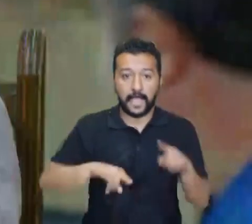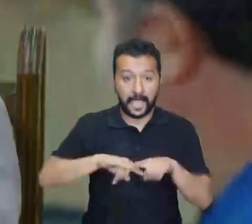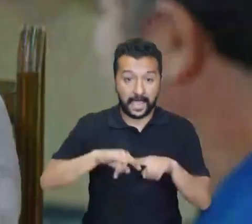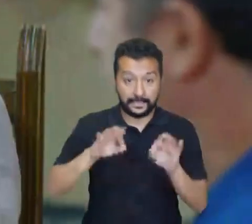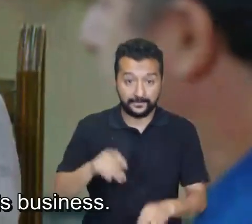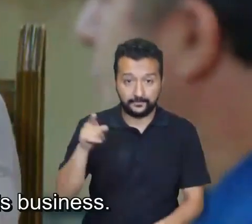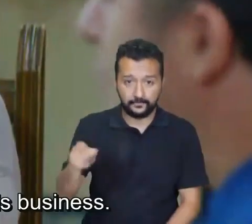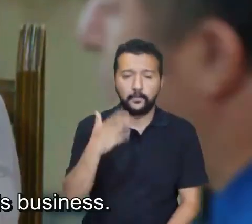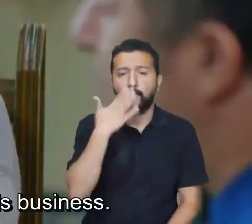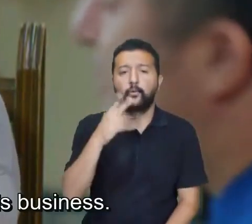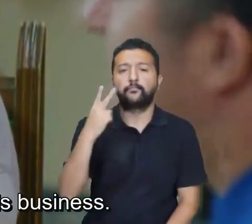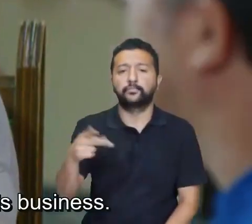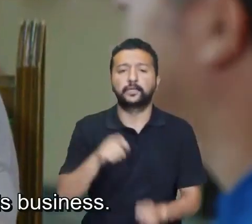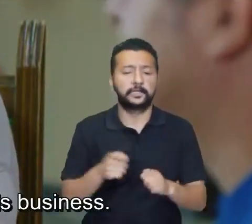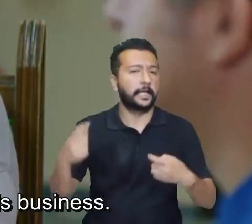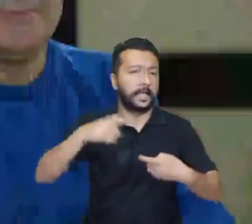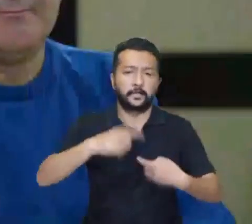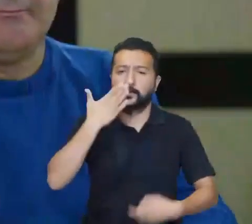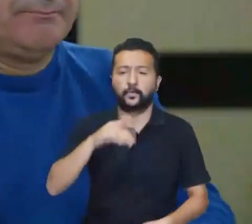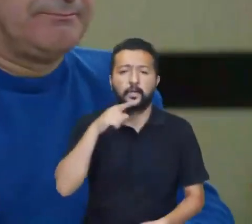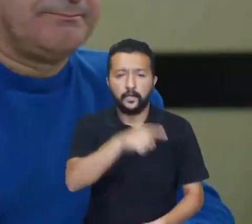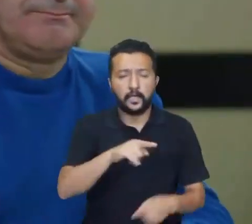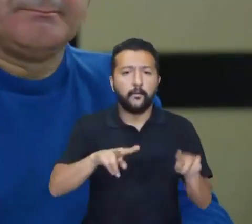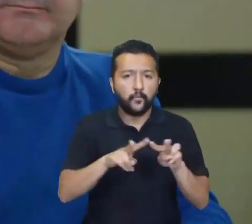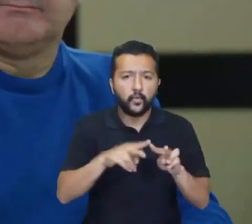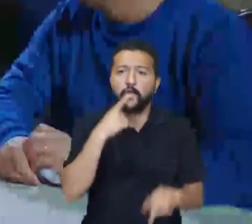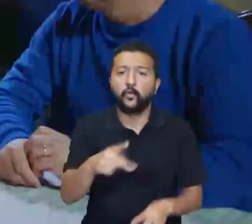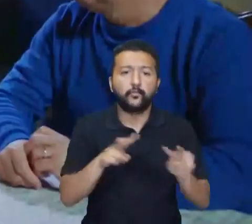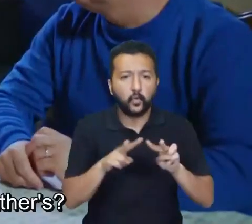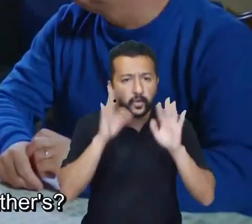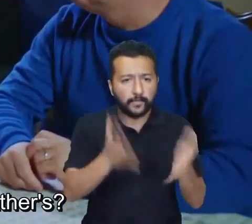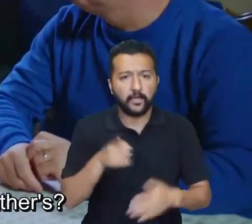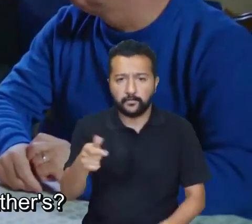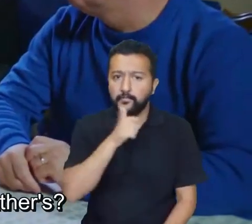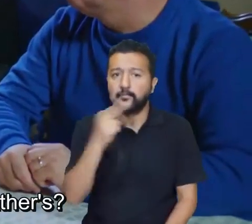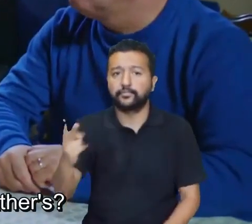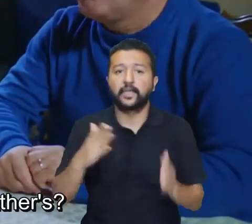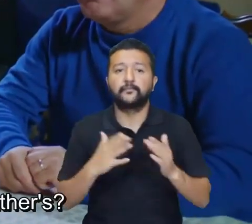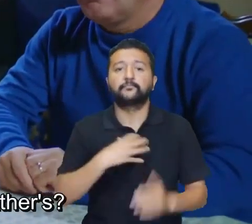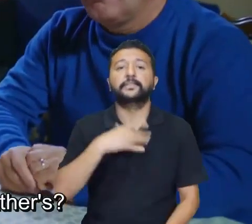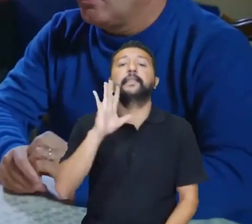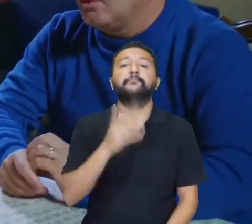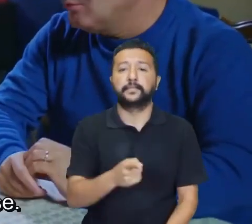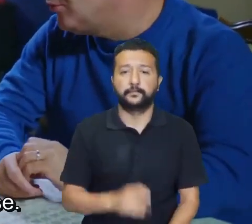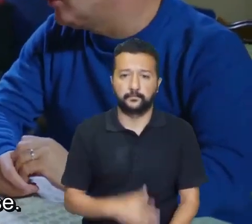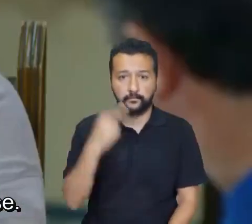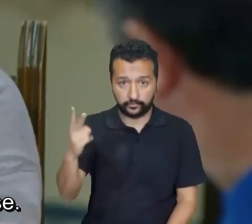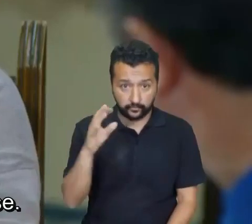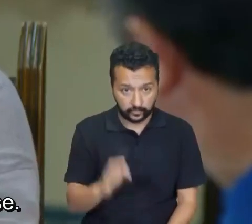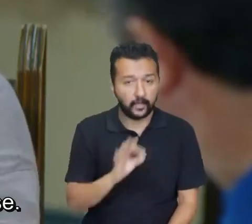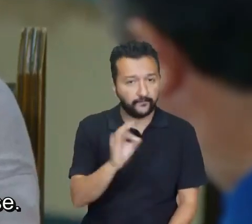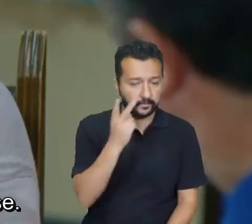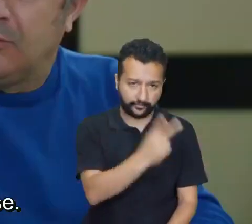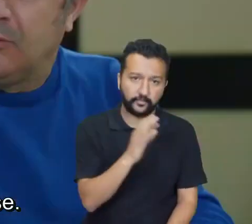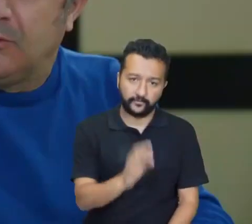Halit. Yok, onun bu işle bir alakası yok. Ya Münir be, Münir. Onun babasının değil miydi bu ev? Onun muydu?